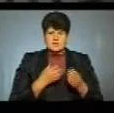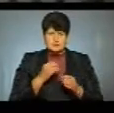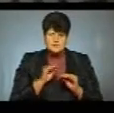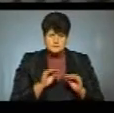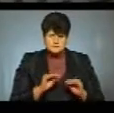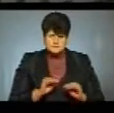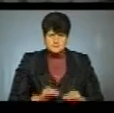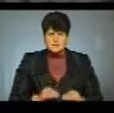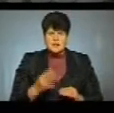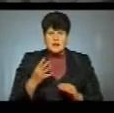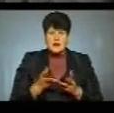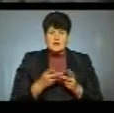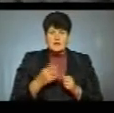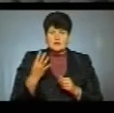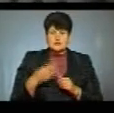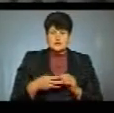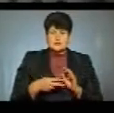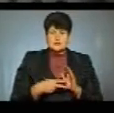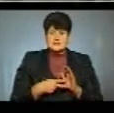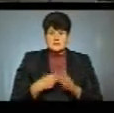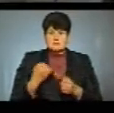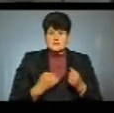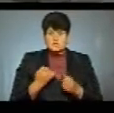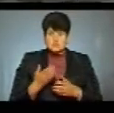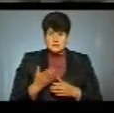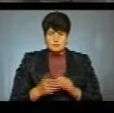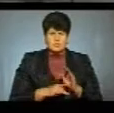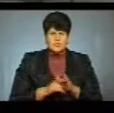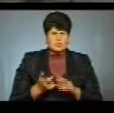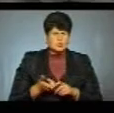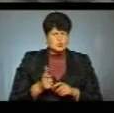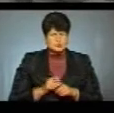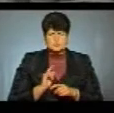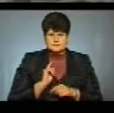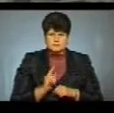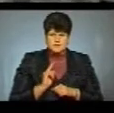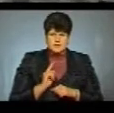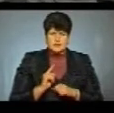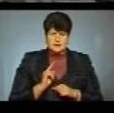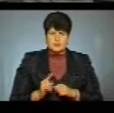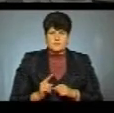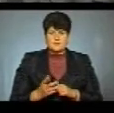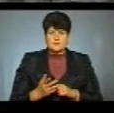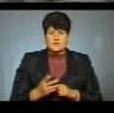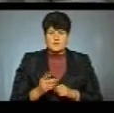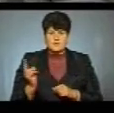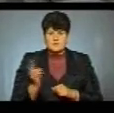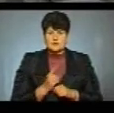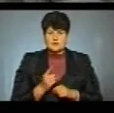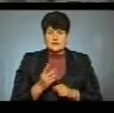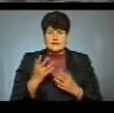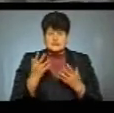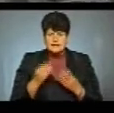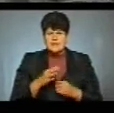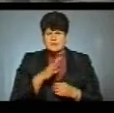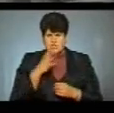що я нарахувала, а вже нарахувала ті, що вночі були. Почали дуже-дуже їхати, так, одна за другою, день,